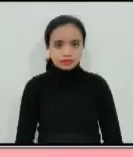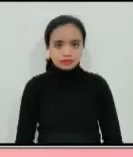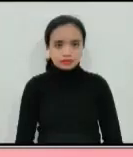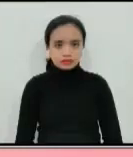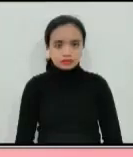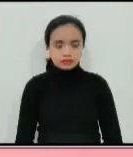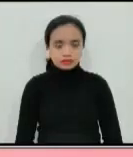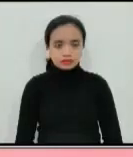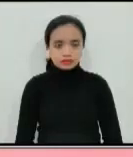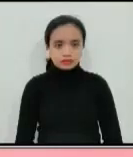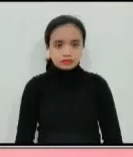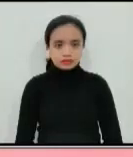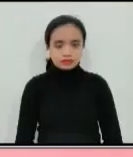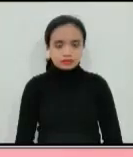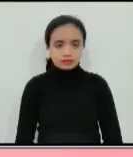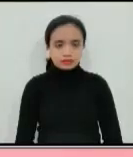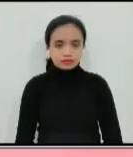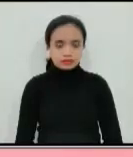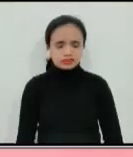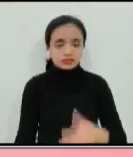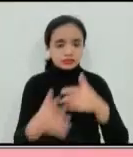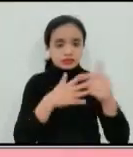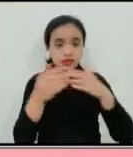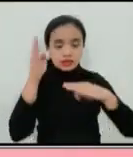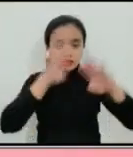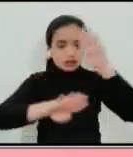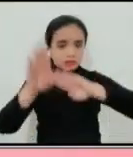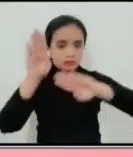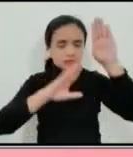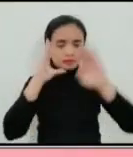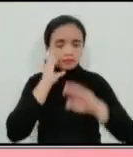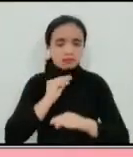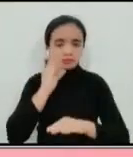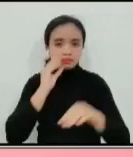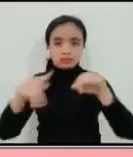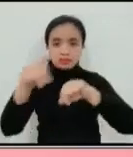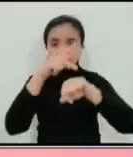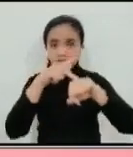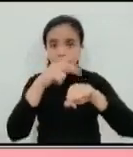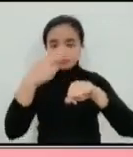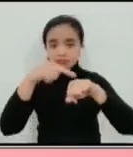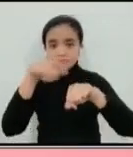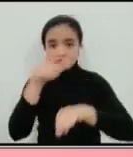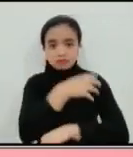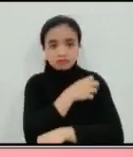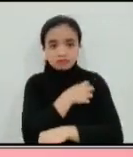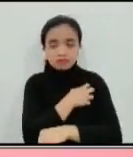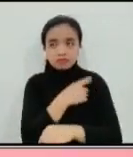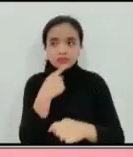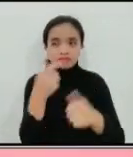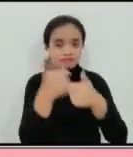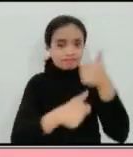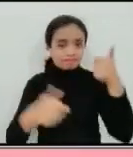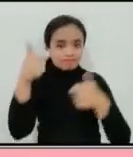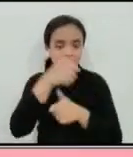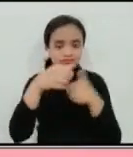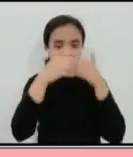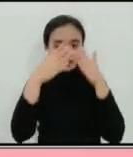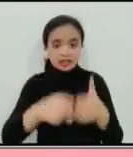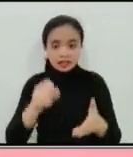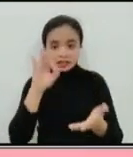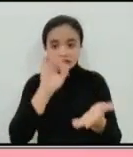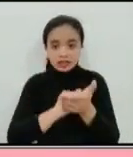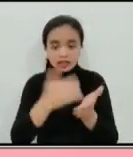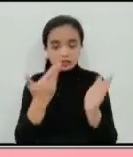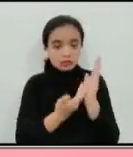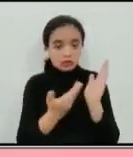Sunod-sunod man ang kontrobersyang kinahaharap ng Philippine National Police, sabi ng pinuno nito na kung datos ang pagbabasehan,